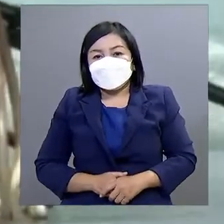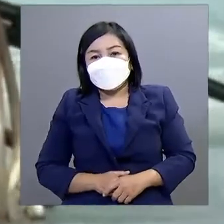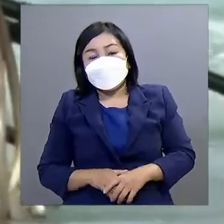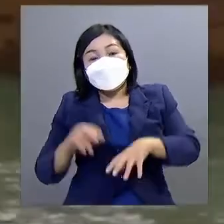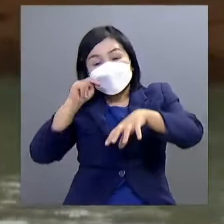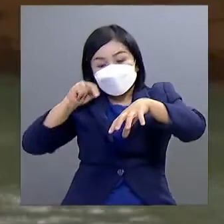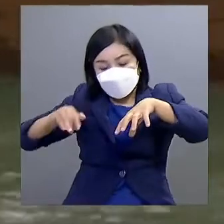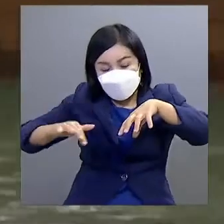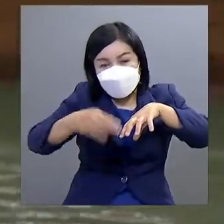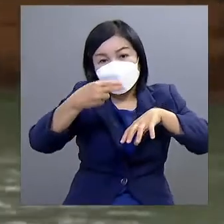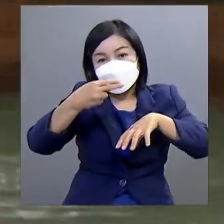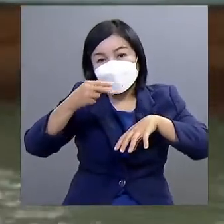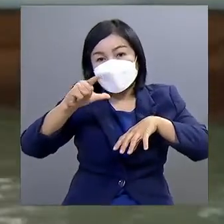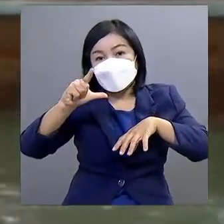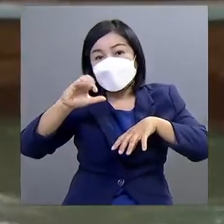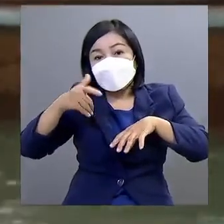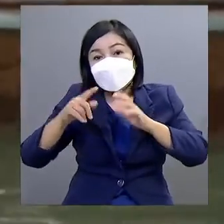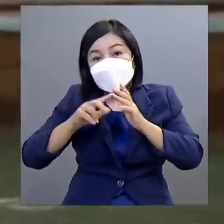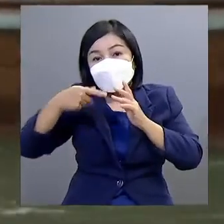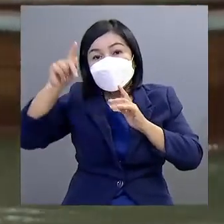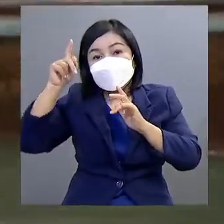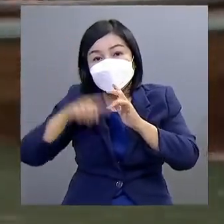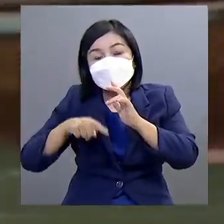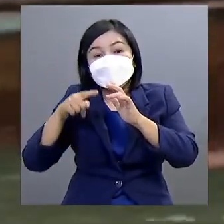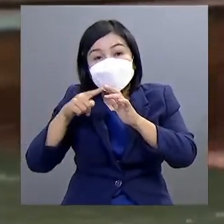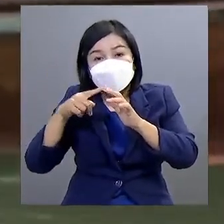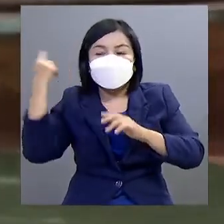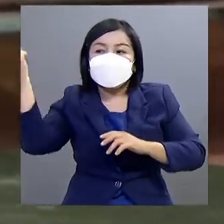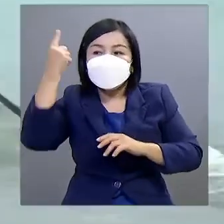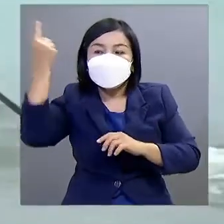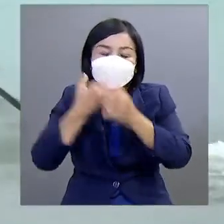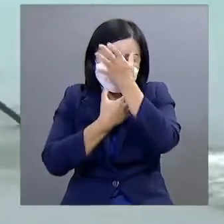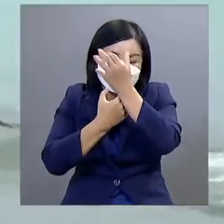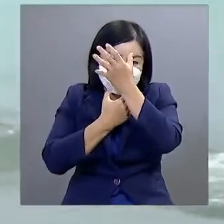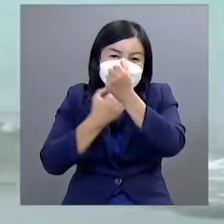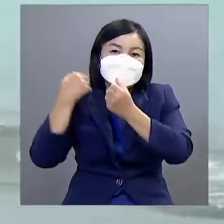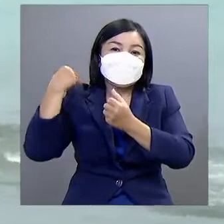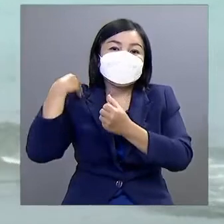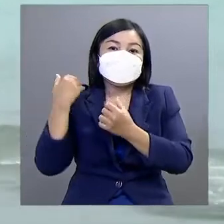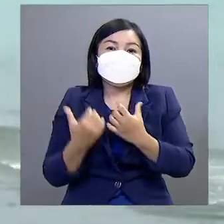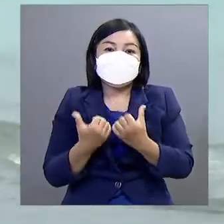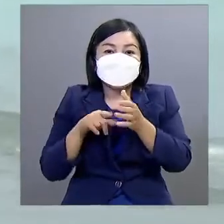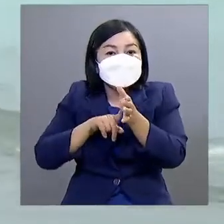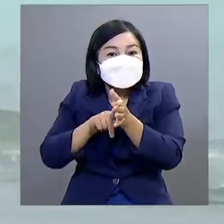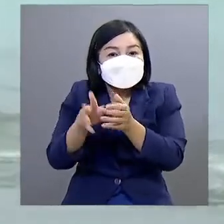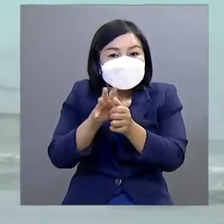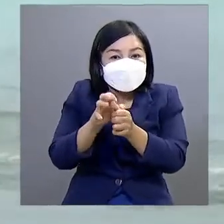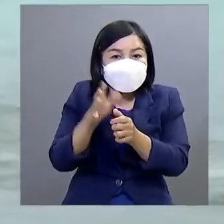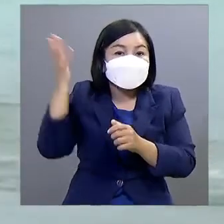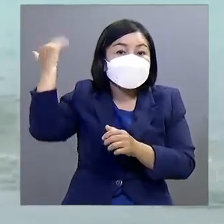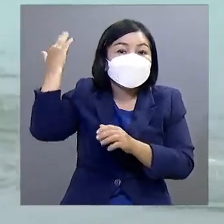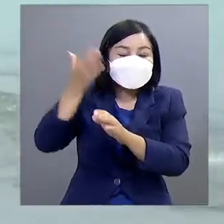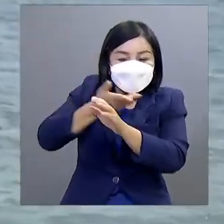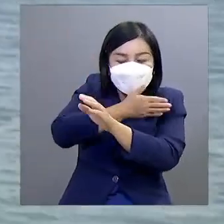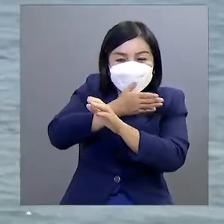เป็นแหล่งท่องเที่ยวที่สำคัญได้รับความนิยมจากการท่องเที่ยวนะคะสถานการณ์โควิด-19ในช่วงเวลาที่ผ่านมาส่งผลกระท